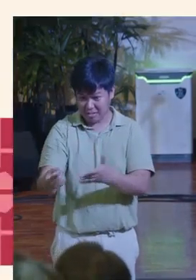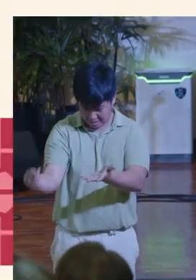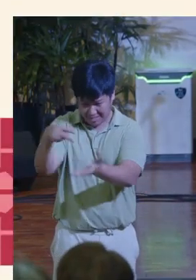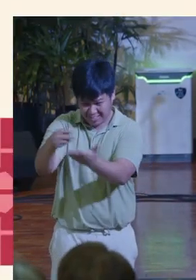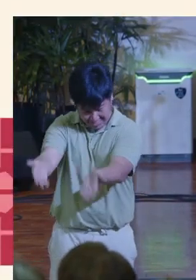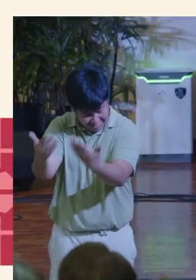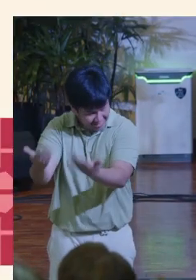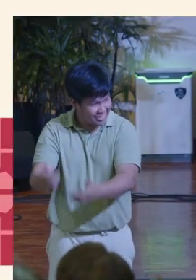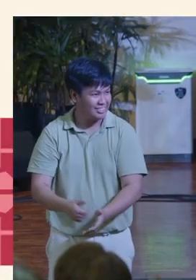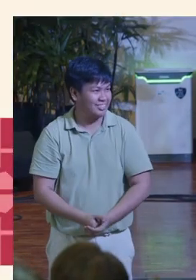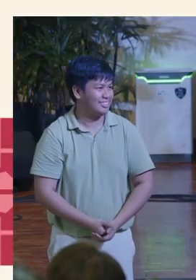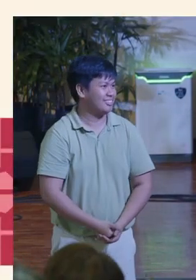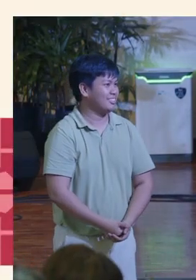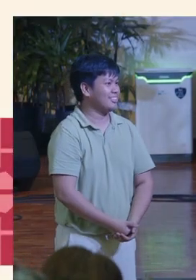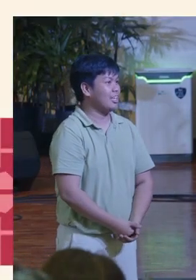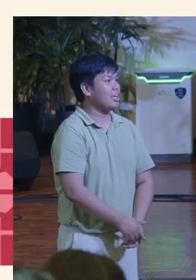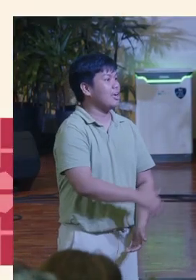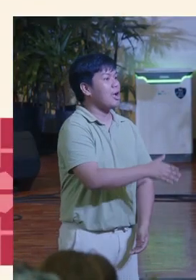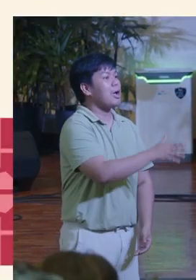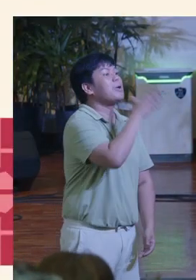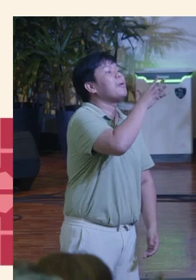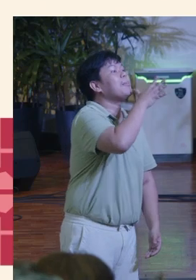Yung mga ina lang po, no?